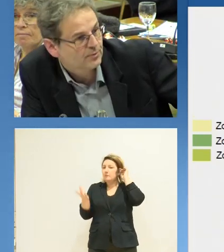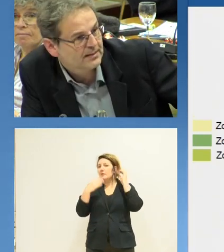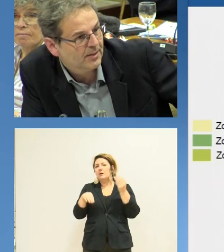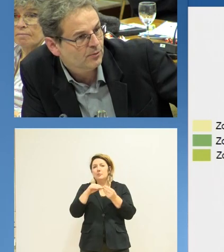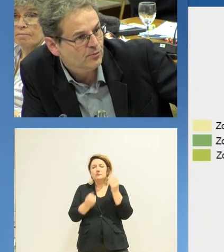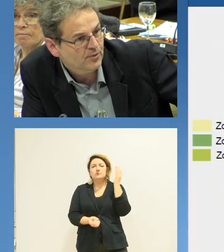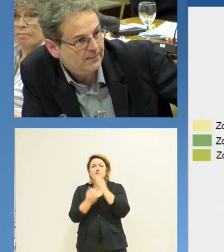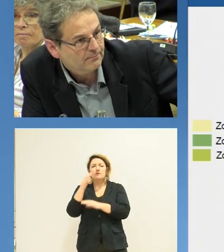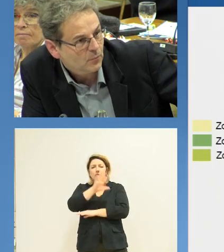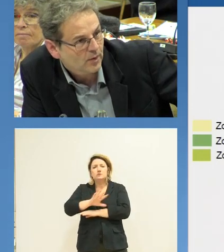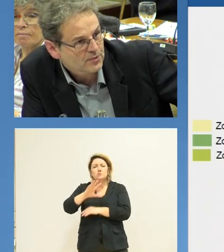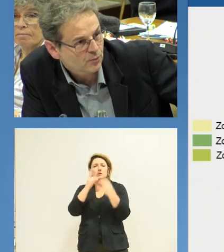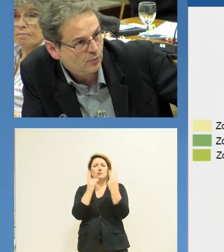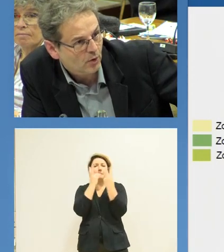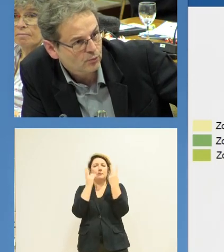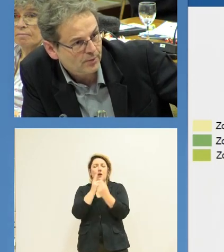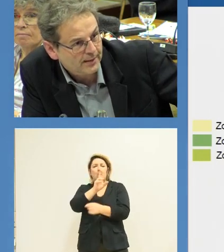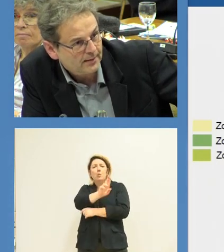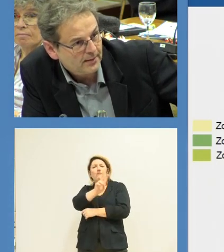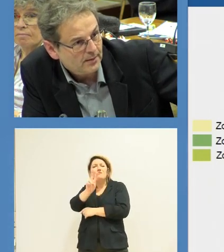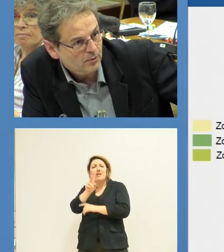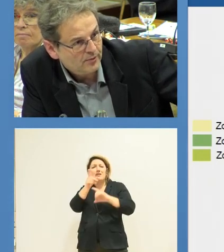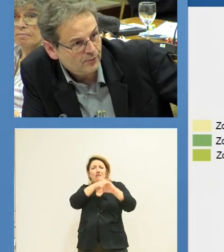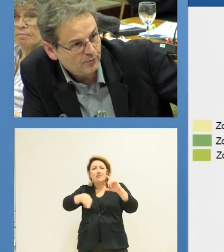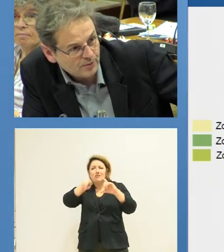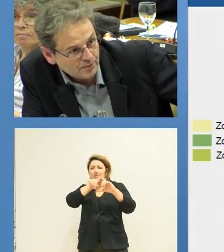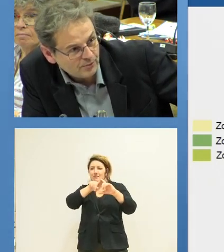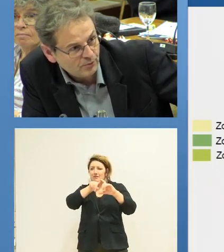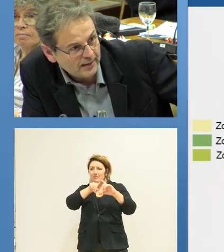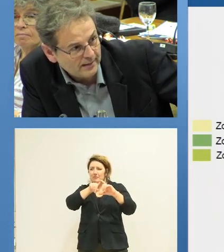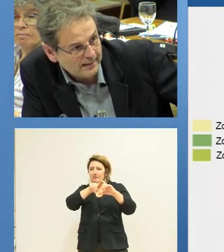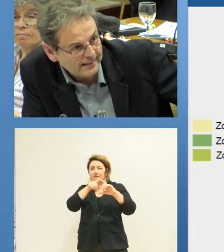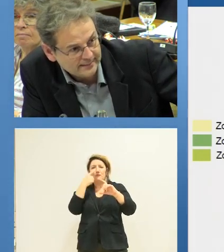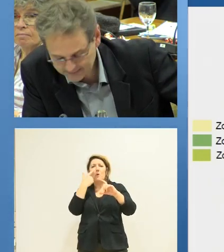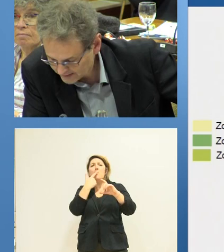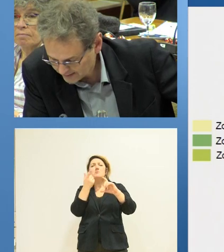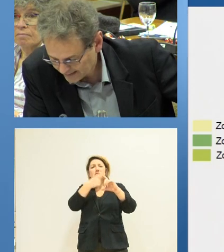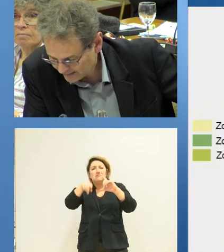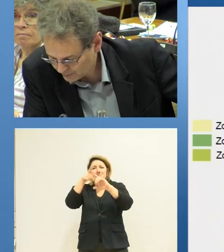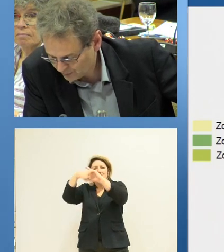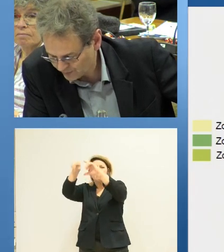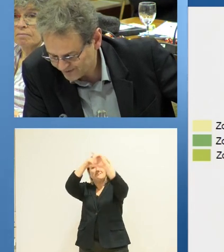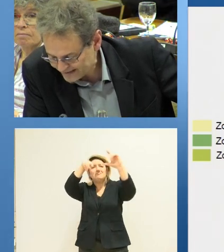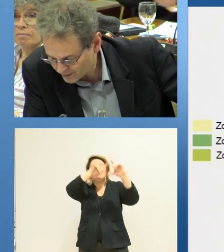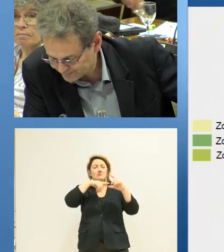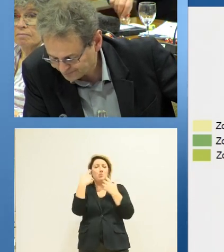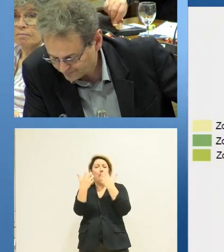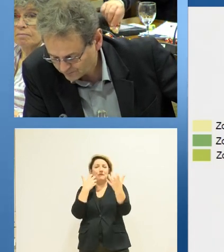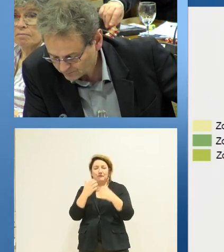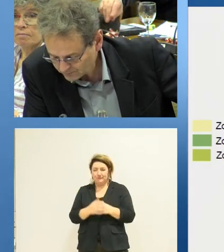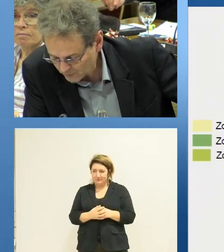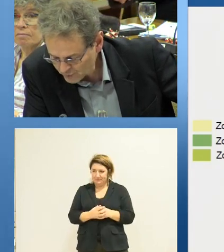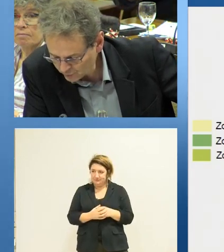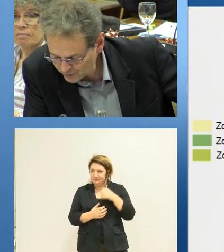ce sont les appels du v donc elles sont entourées de façon sur la carte à les rendre visible